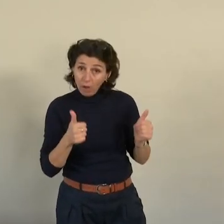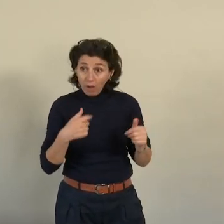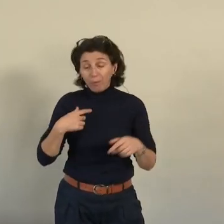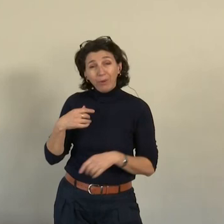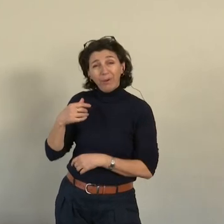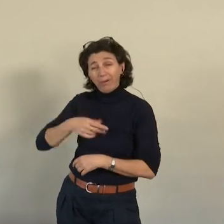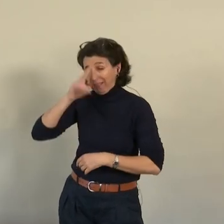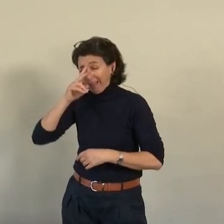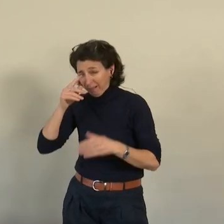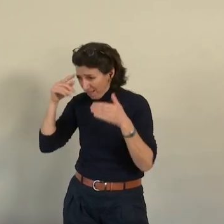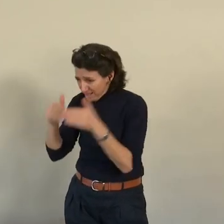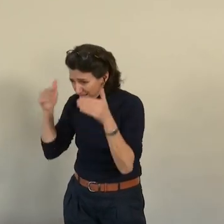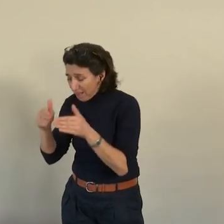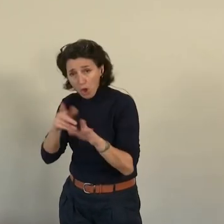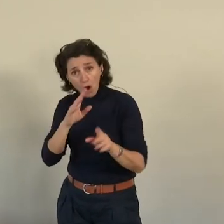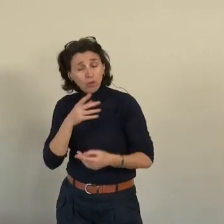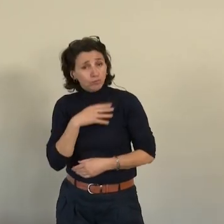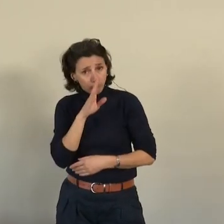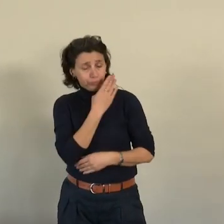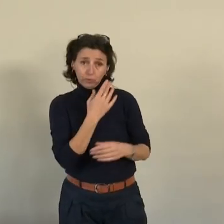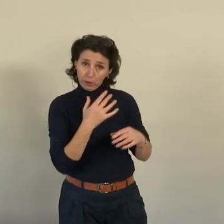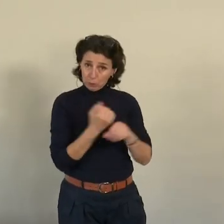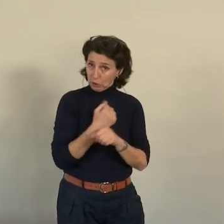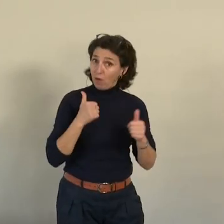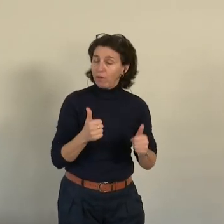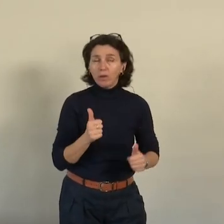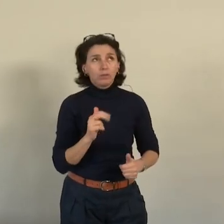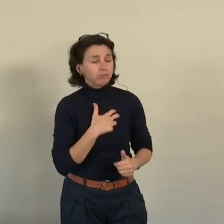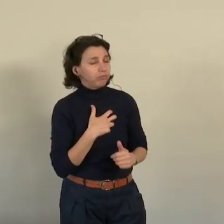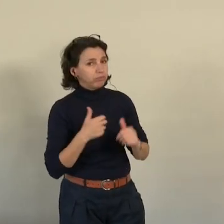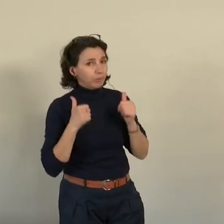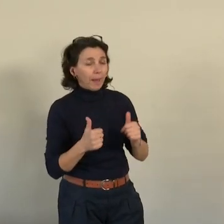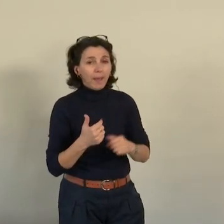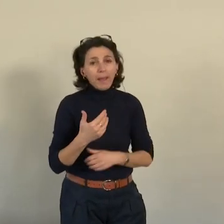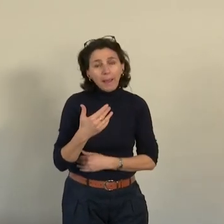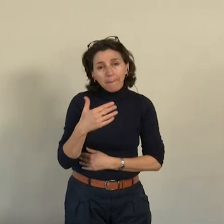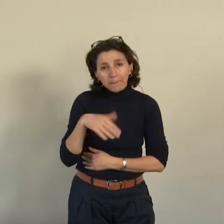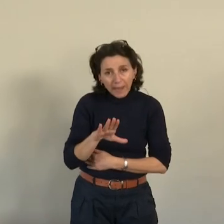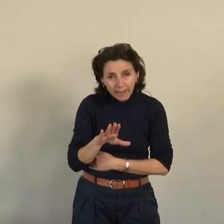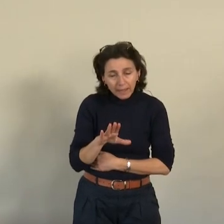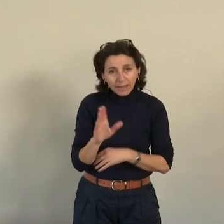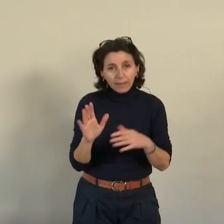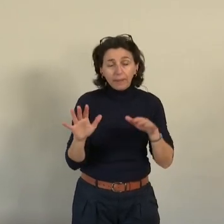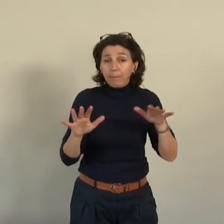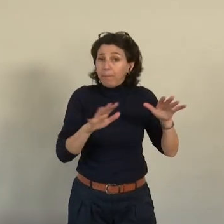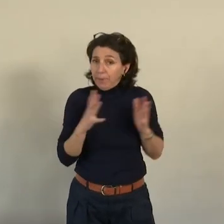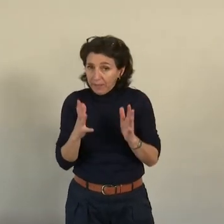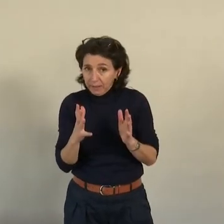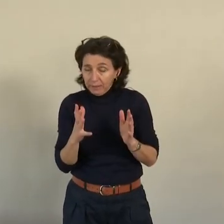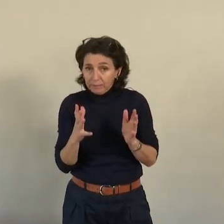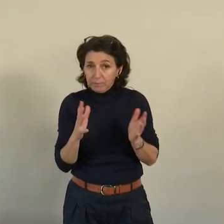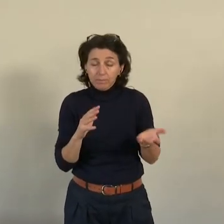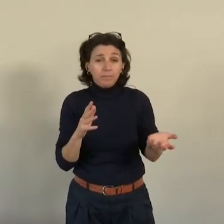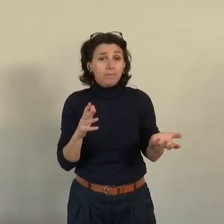enfin rendu compte que ça pouvait servir super est-ce que vous pourriez pas Ré peut-être votre